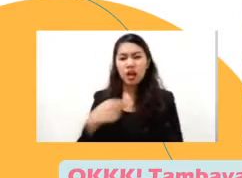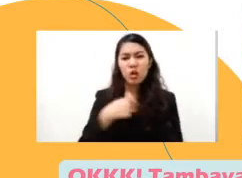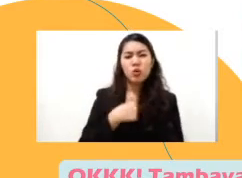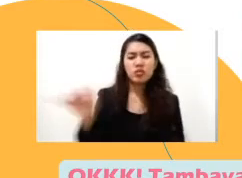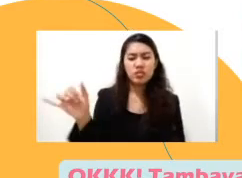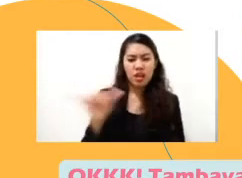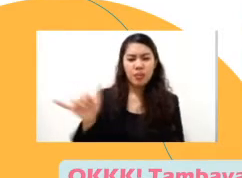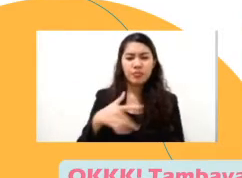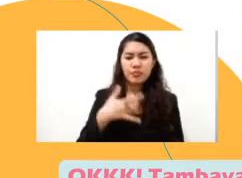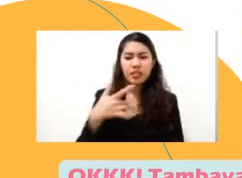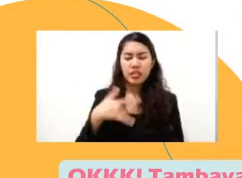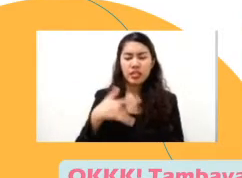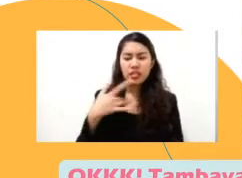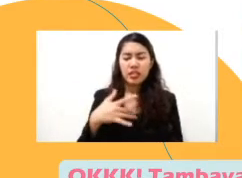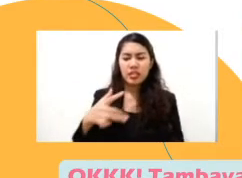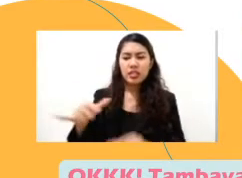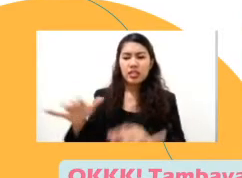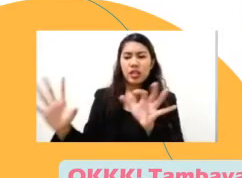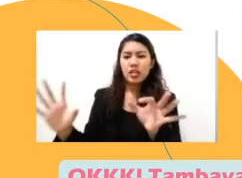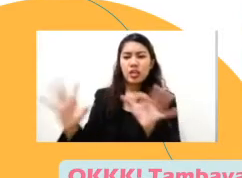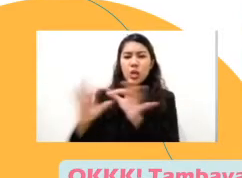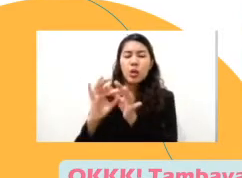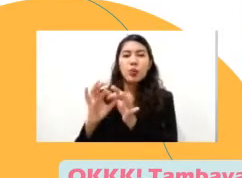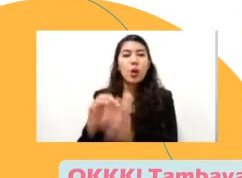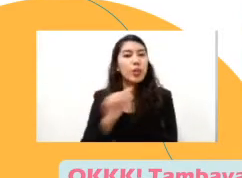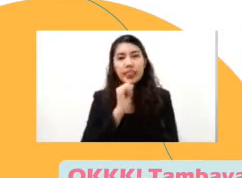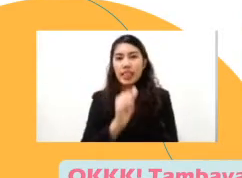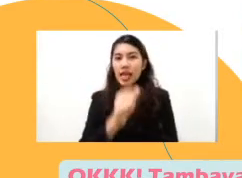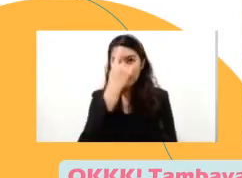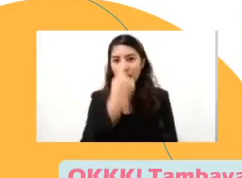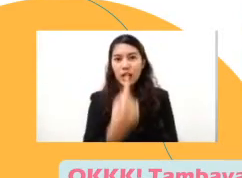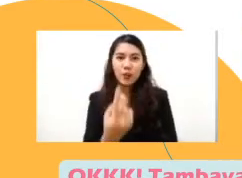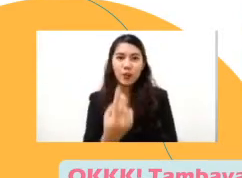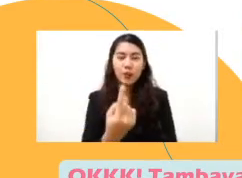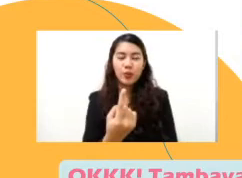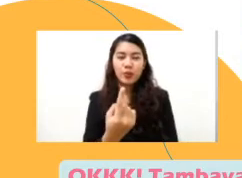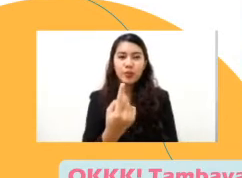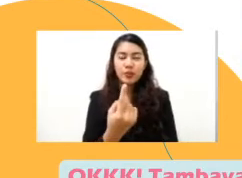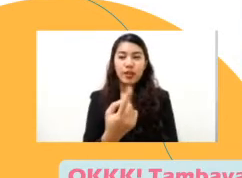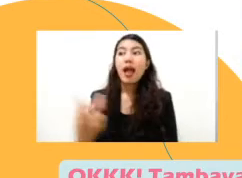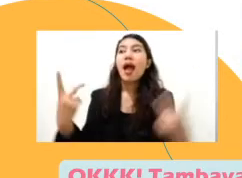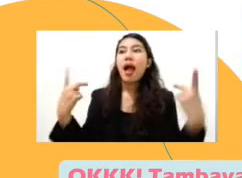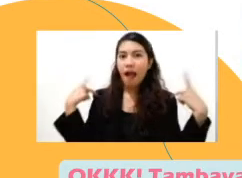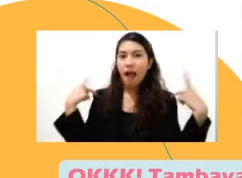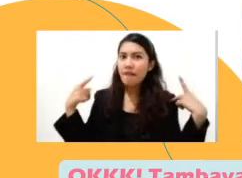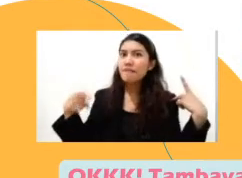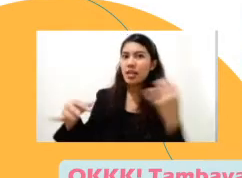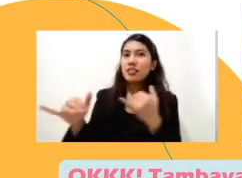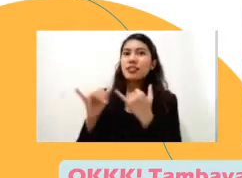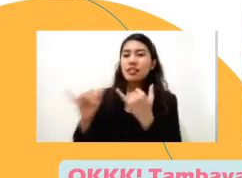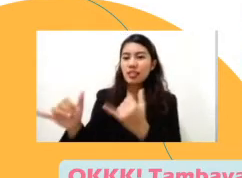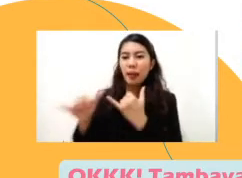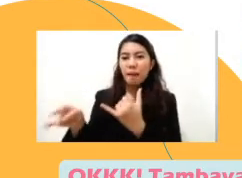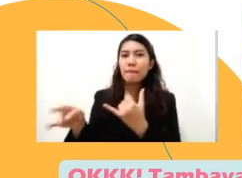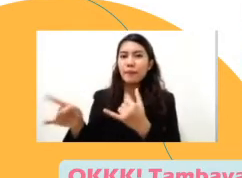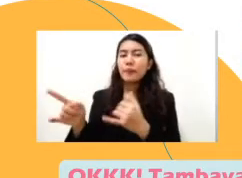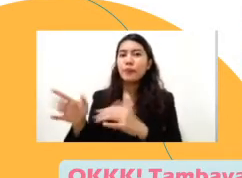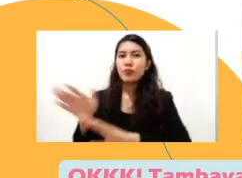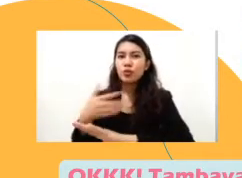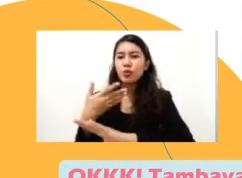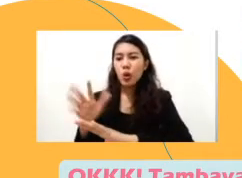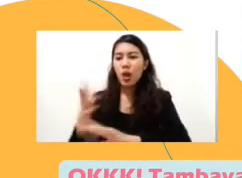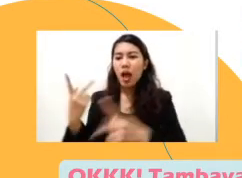ay, hindi ako mag-iisa. So, hindi ako mag-iisa na merong nakapag-articulate ng nararamdaman ko.